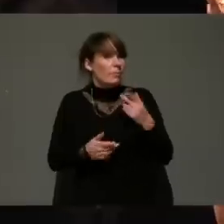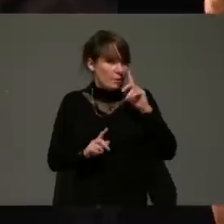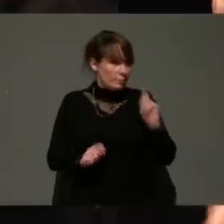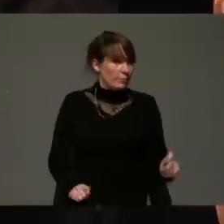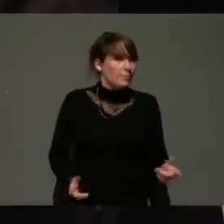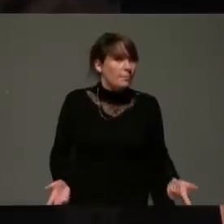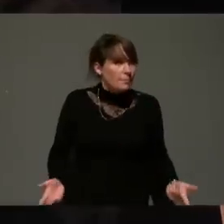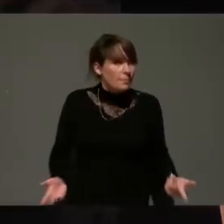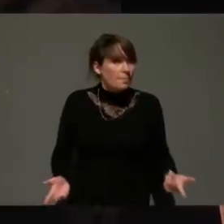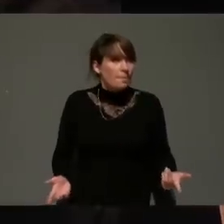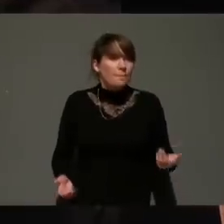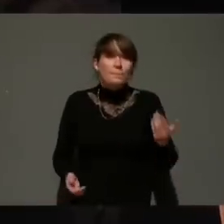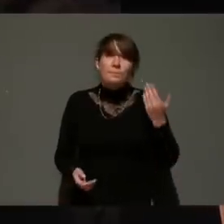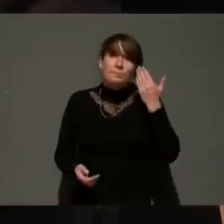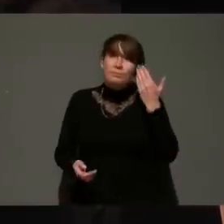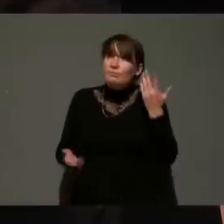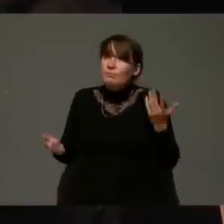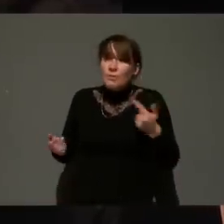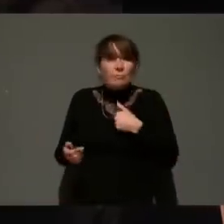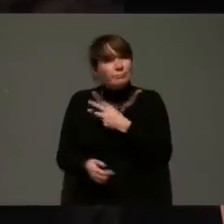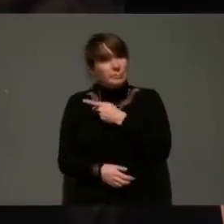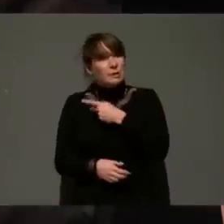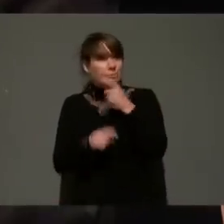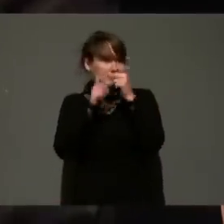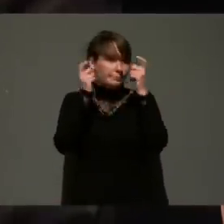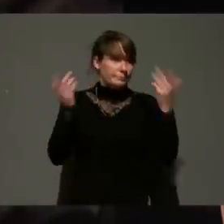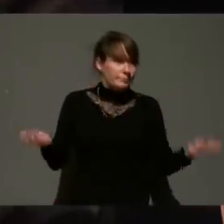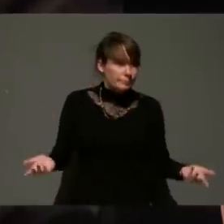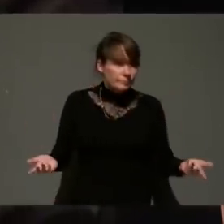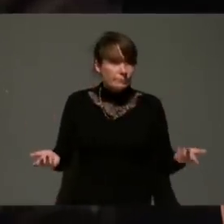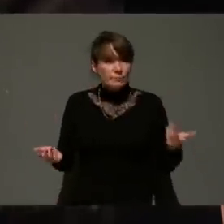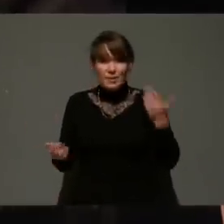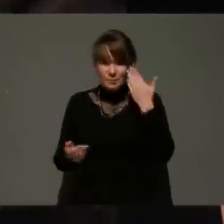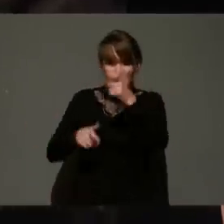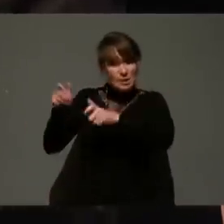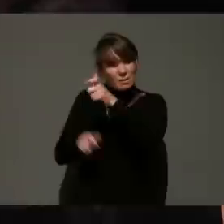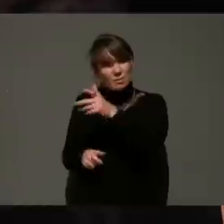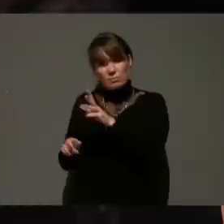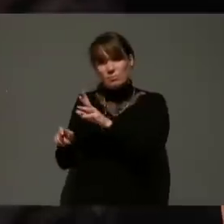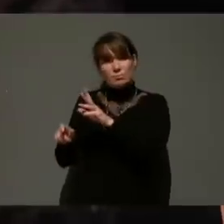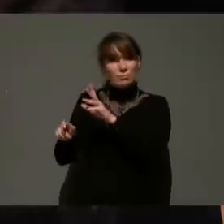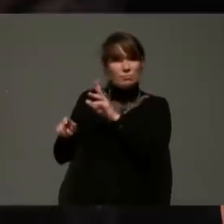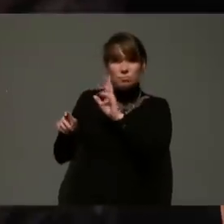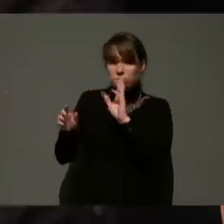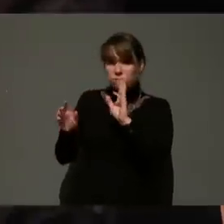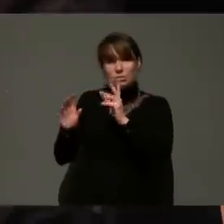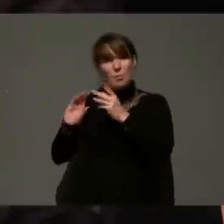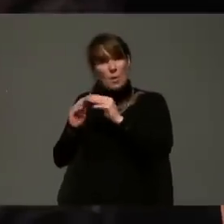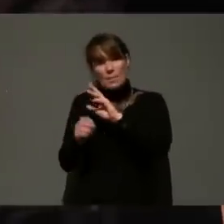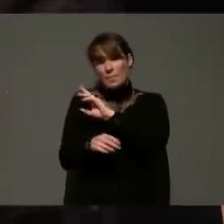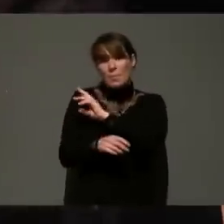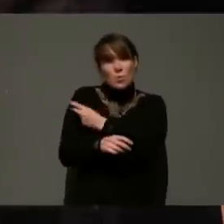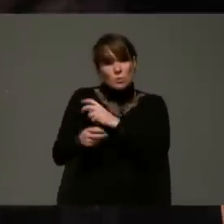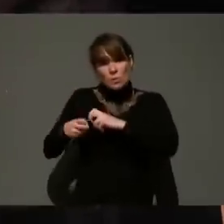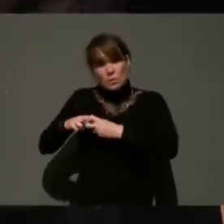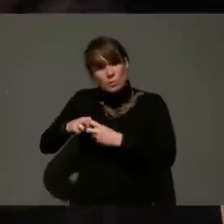vous avez affaire à des sujets, moi, en tant que médecin, qui sont totalement sédentaires, qui ont quelquefois déjà des problèmes articulaires ou